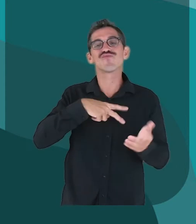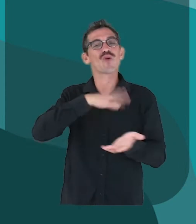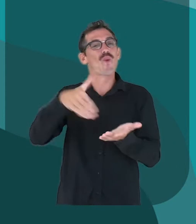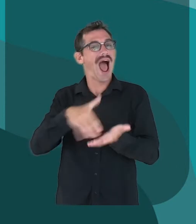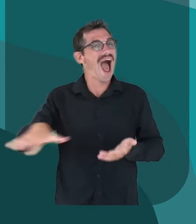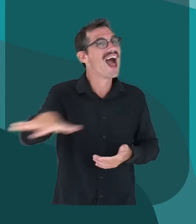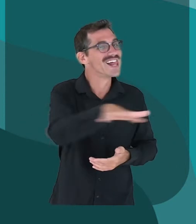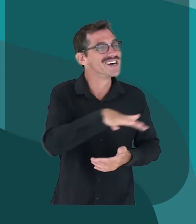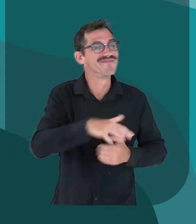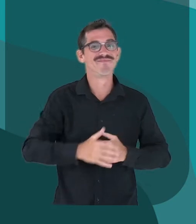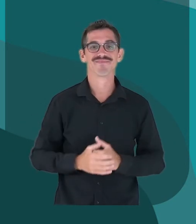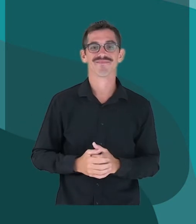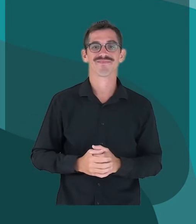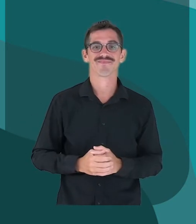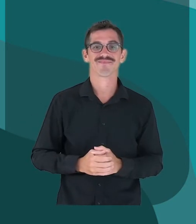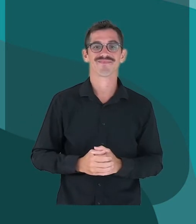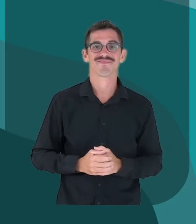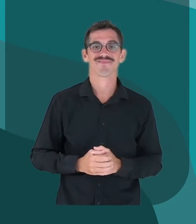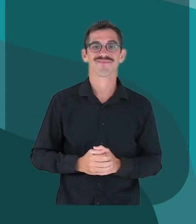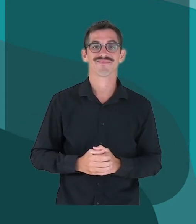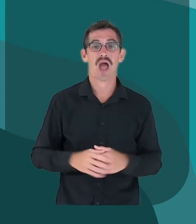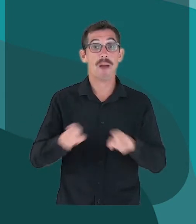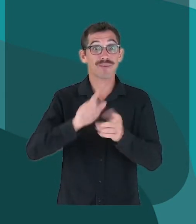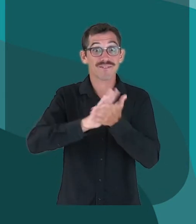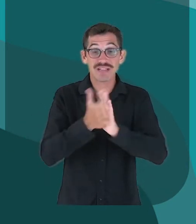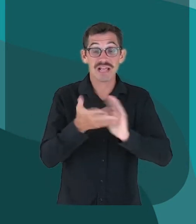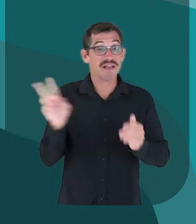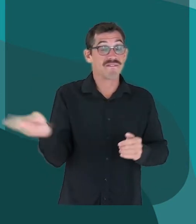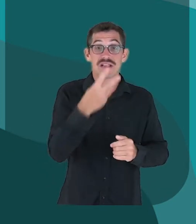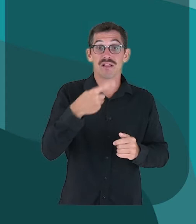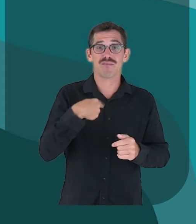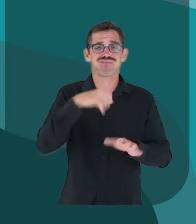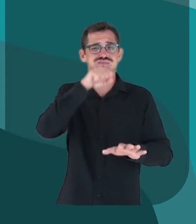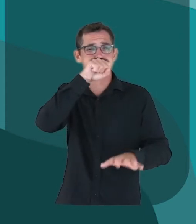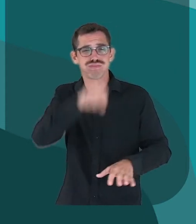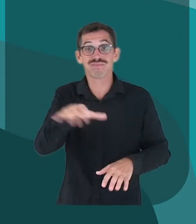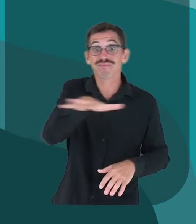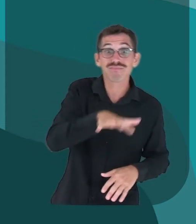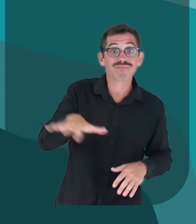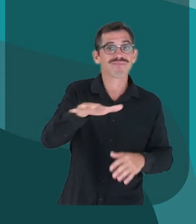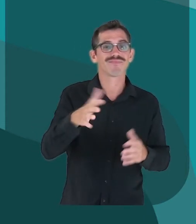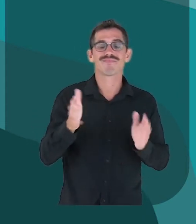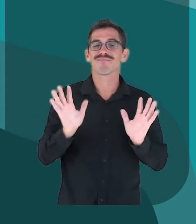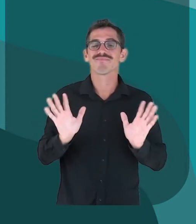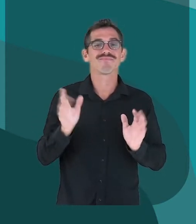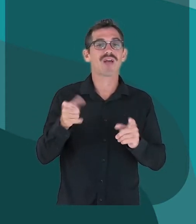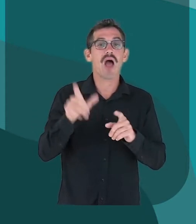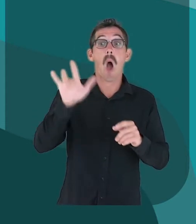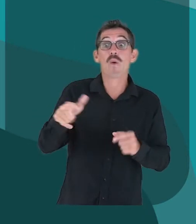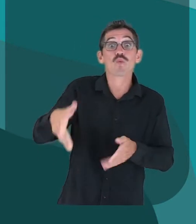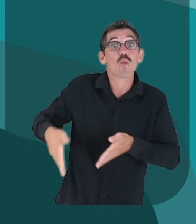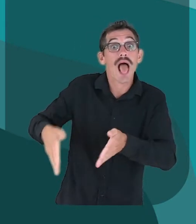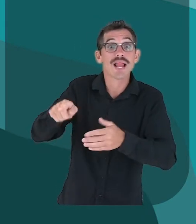à moi quand je fais mes trucs à Montréal. Mais c'est rapidement devenu un lieu que j'ai affectionné parce